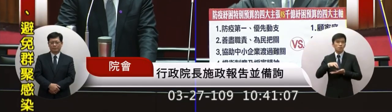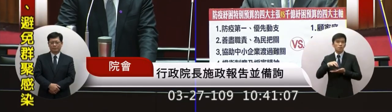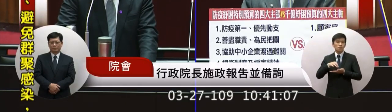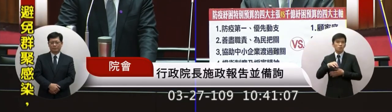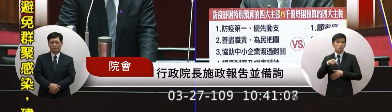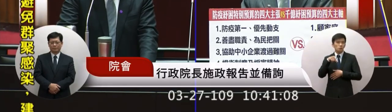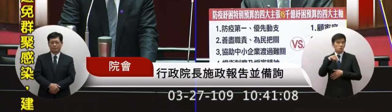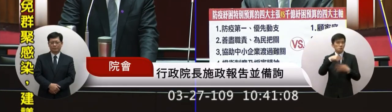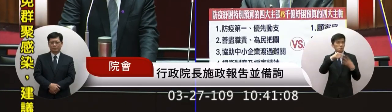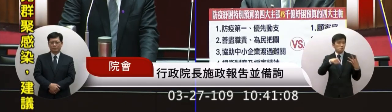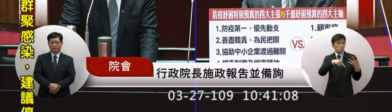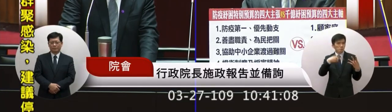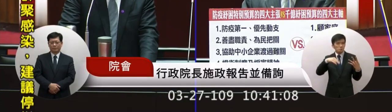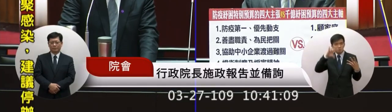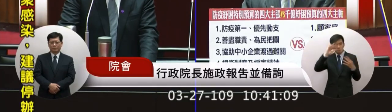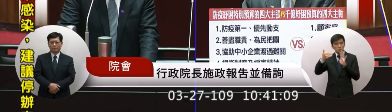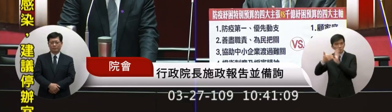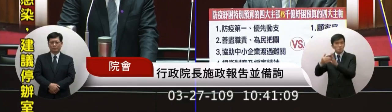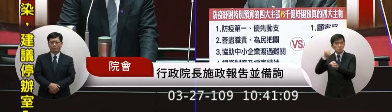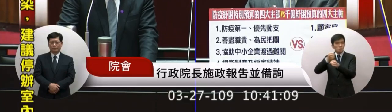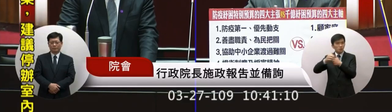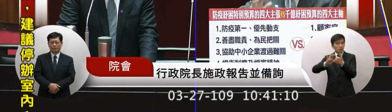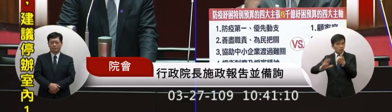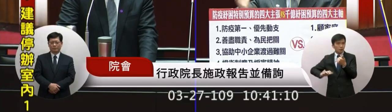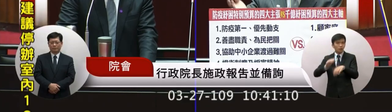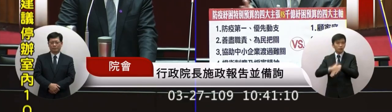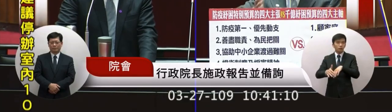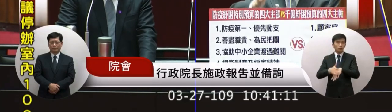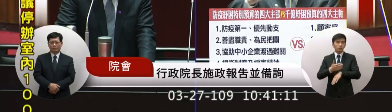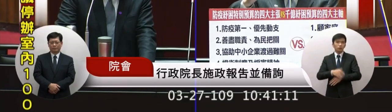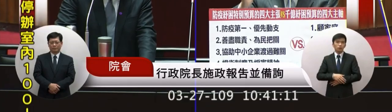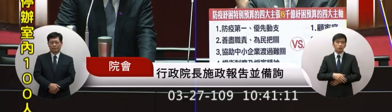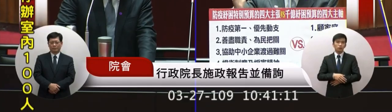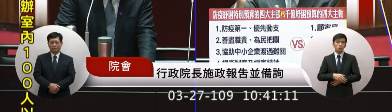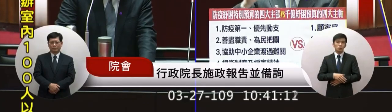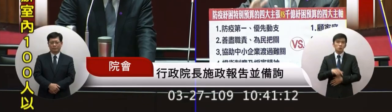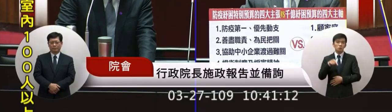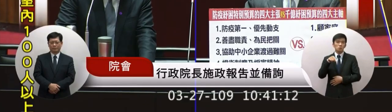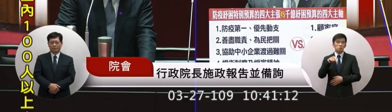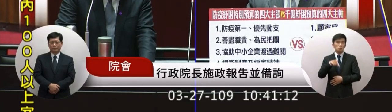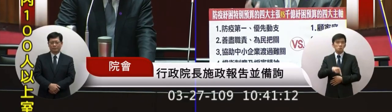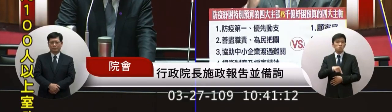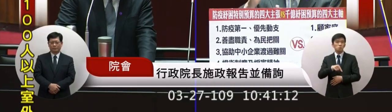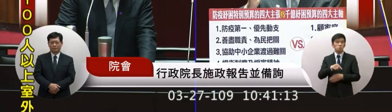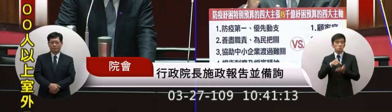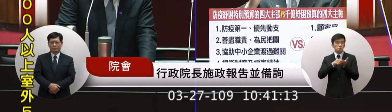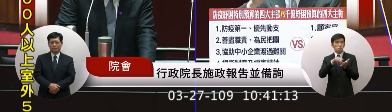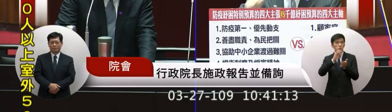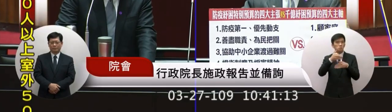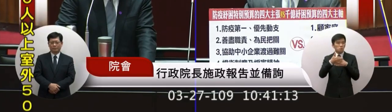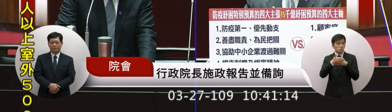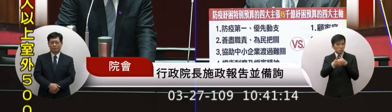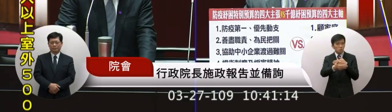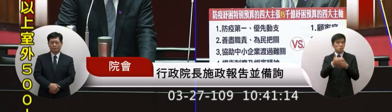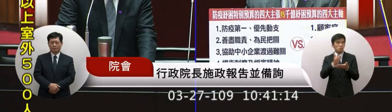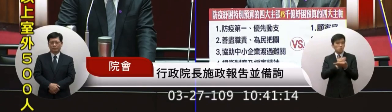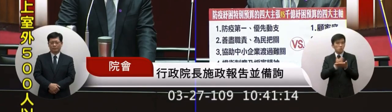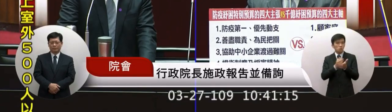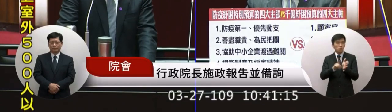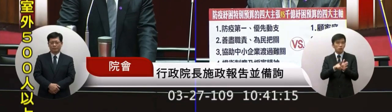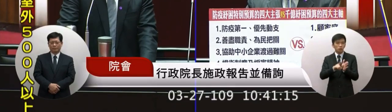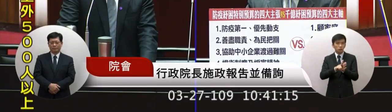底安尼影响到防疫工作未？到底整个医生在过程中，那假设严审的时